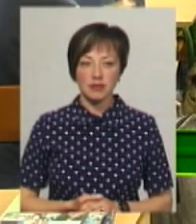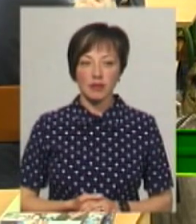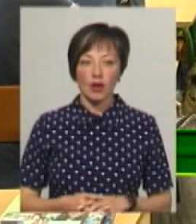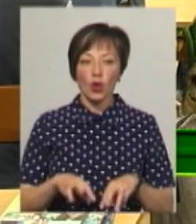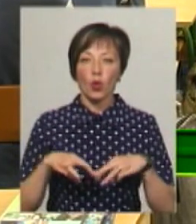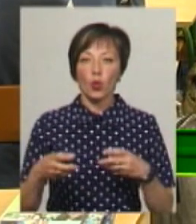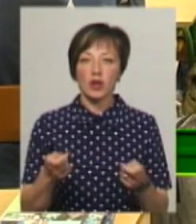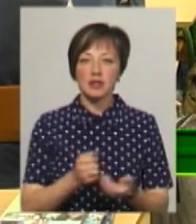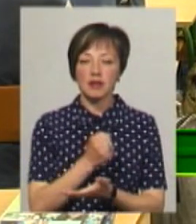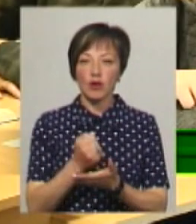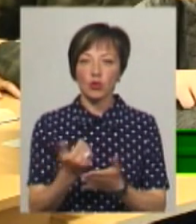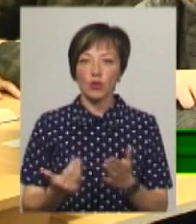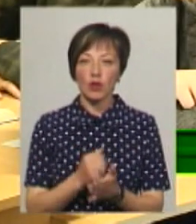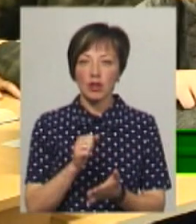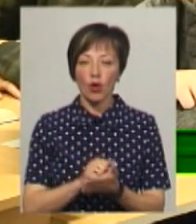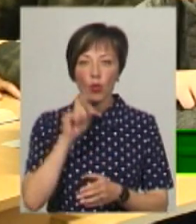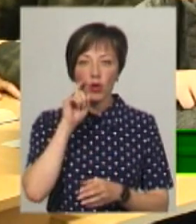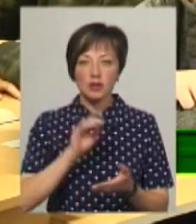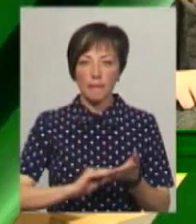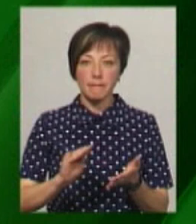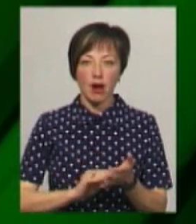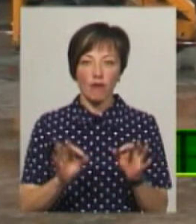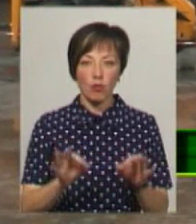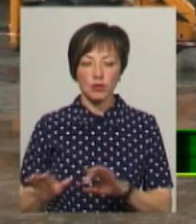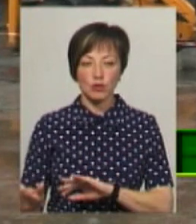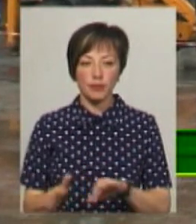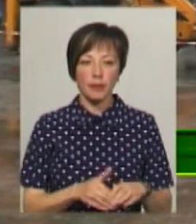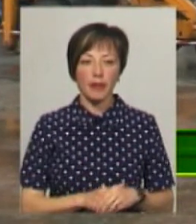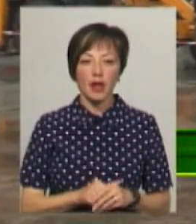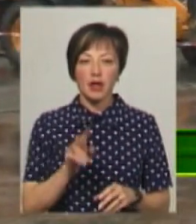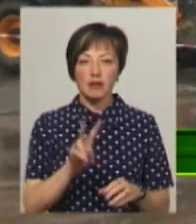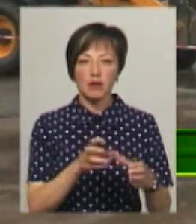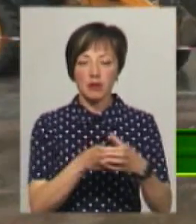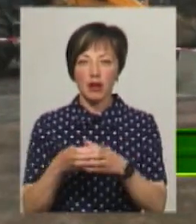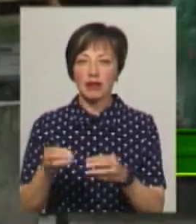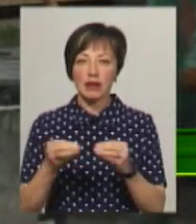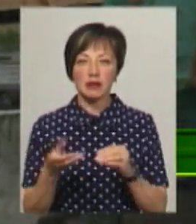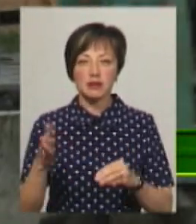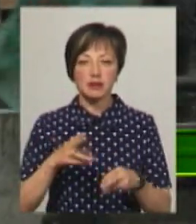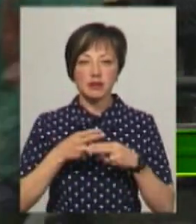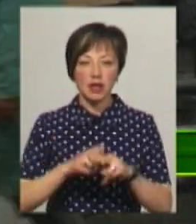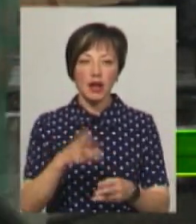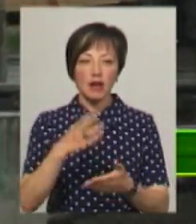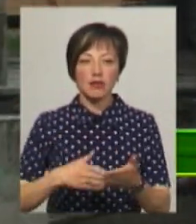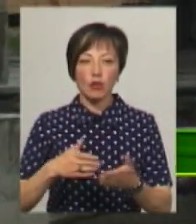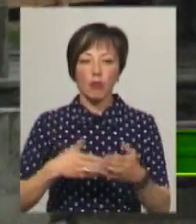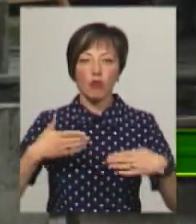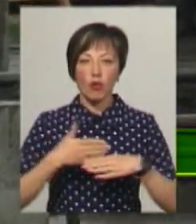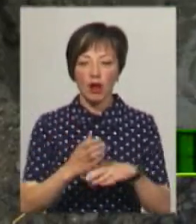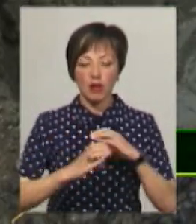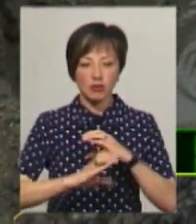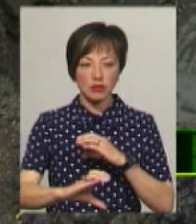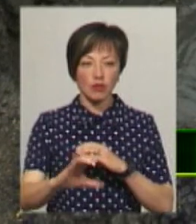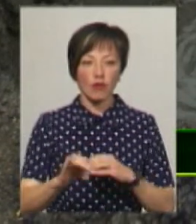Уряд затвердив нову редакцію українського правопису. Дві бригади та 10 одиниць техніки ліквідовують прорив